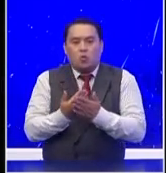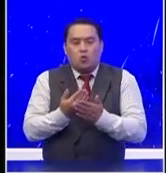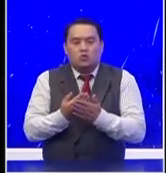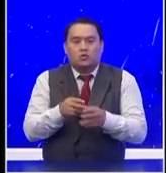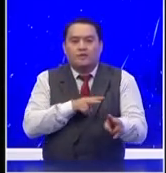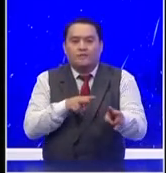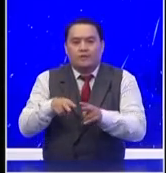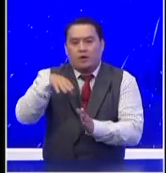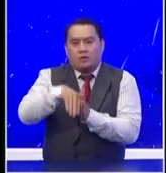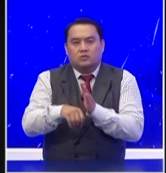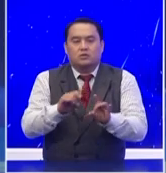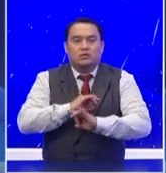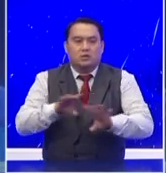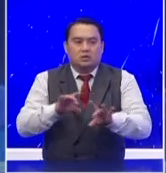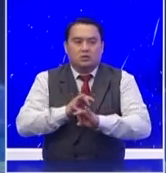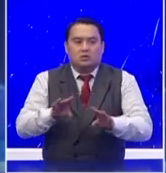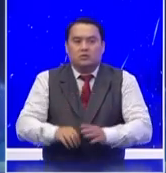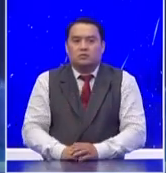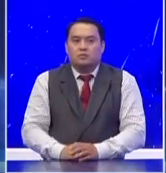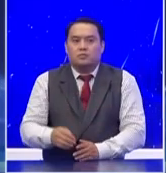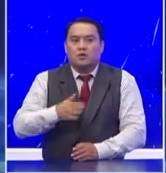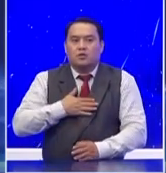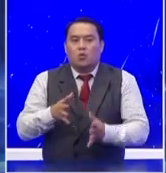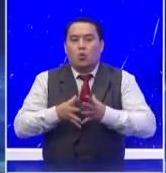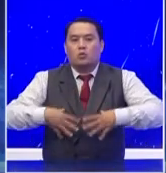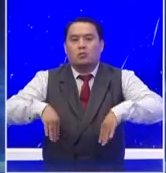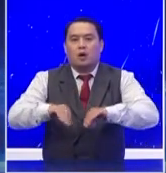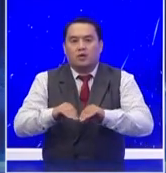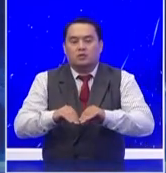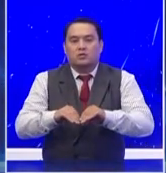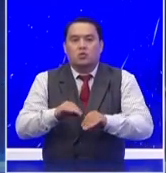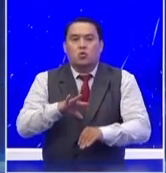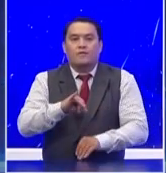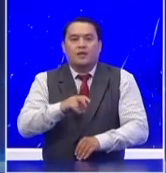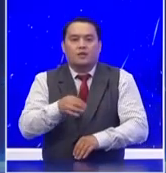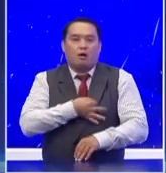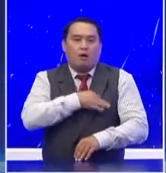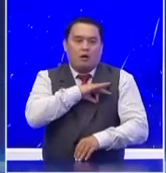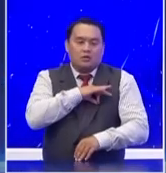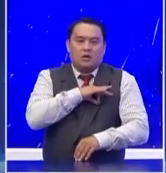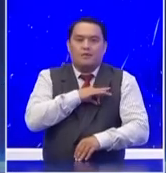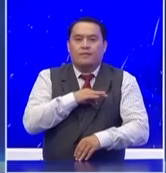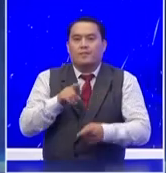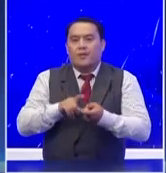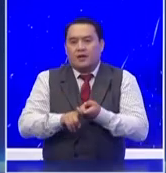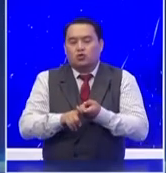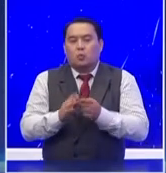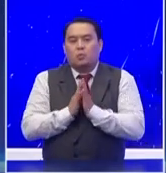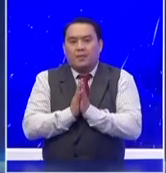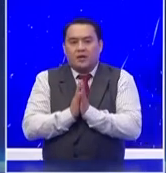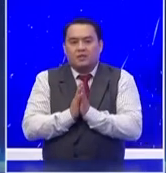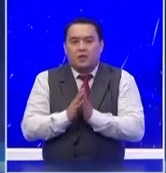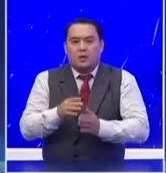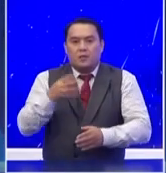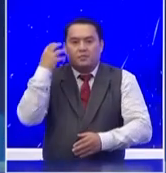жүргізілуіне араласатынын жеткізді. Мен бұл отбасына осы іспен айналысатын ювеналды адвокатпен байланыстыруды өтіндім. Сондай ақ